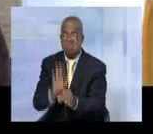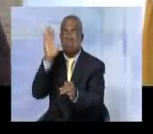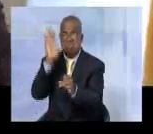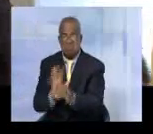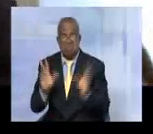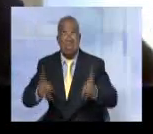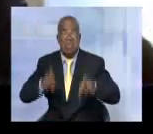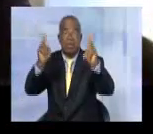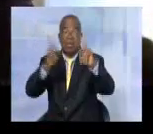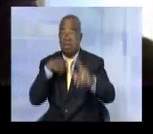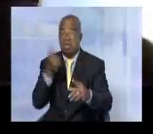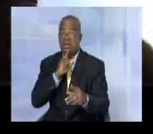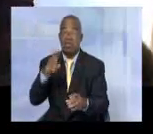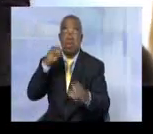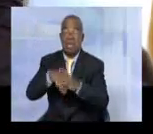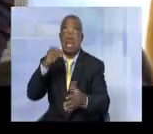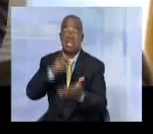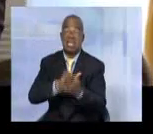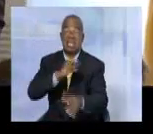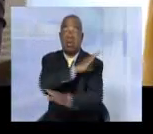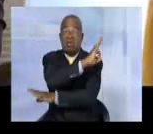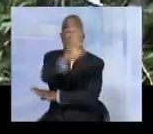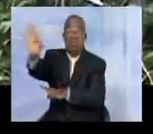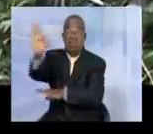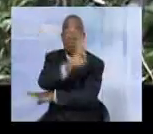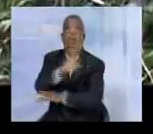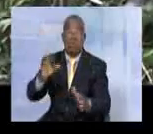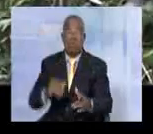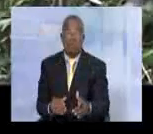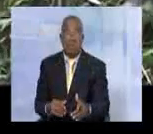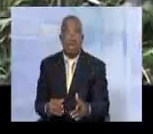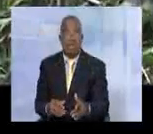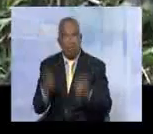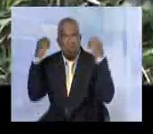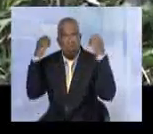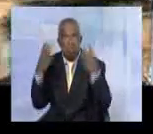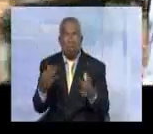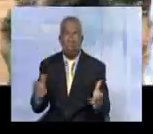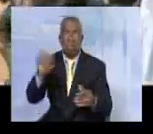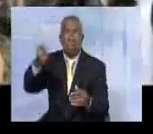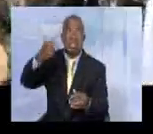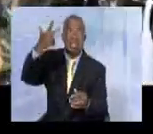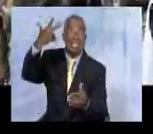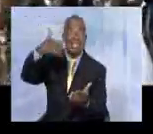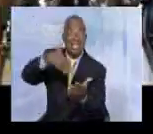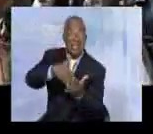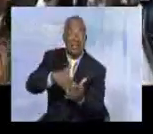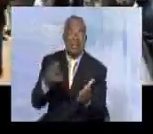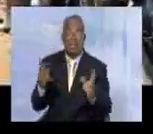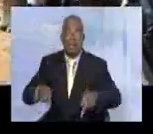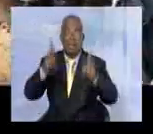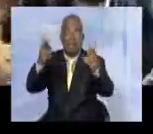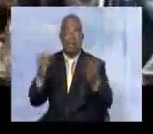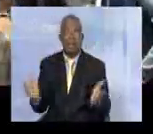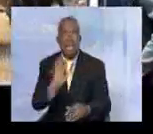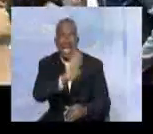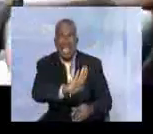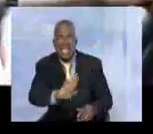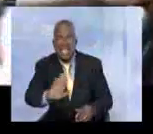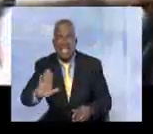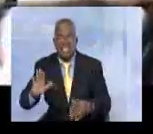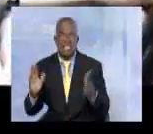96%, dont 99% de Burkinabés. Environ 13 000 personnes vivant sur le site sont des enfants de